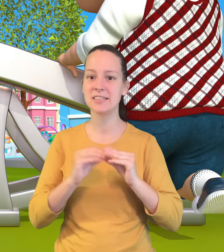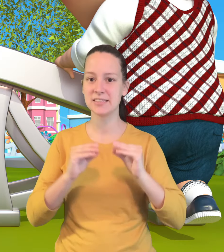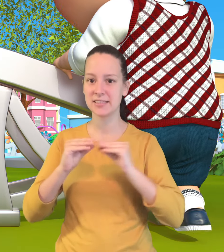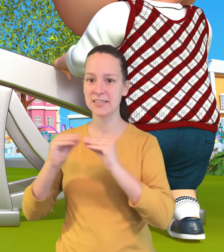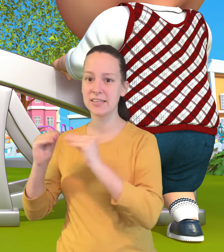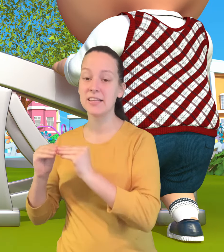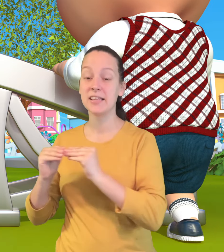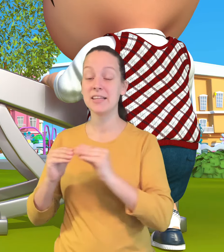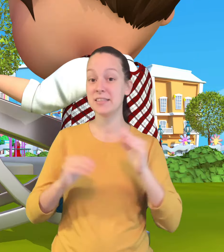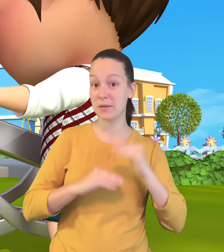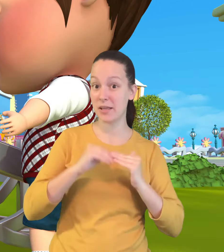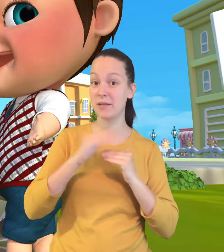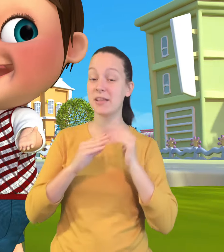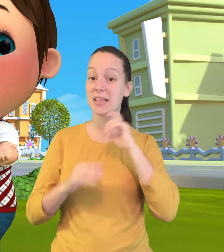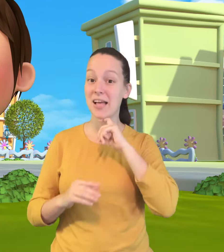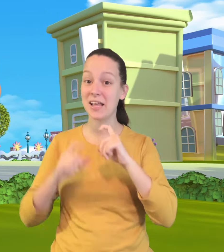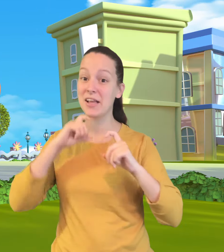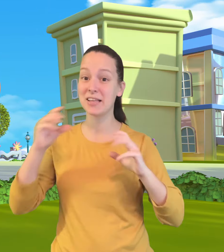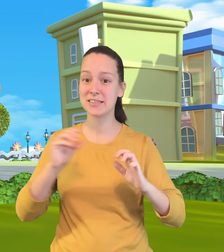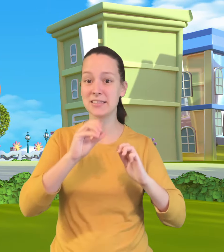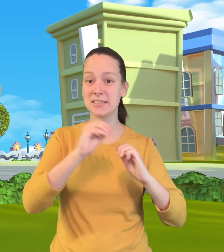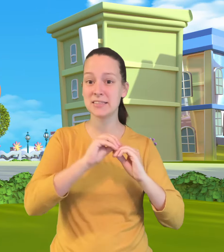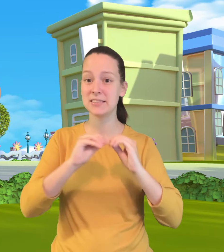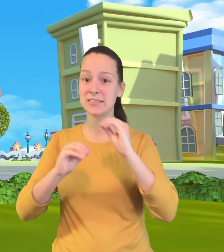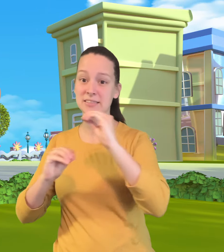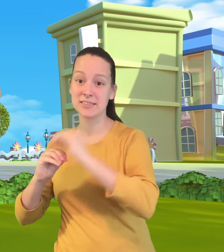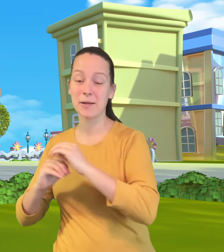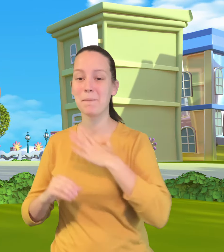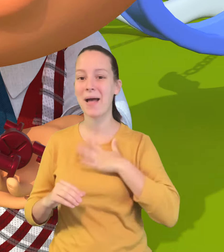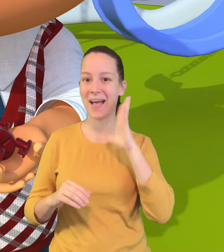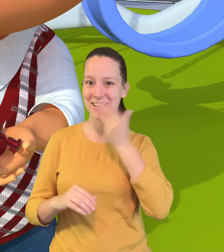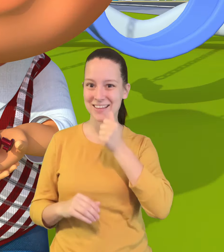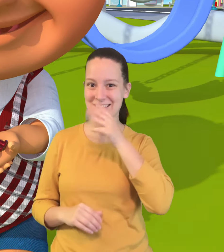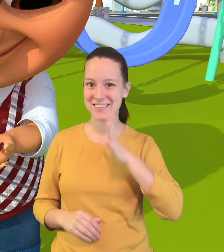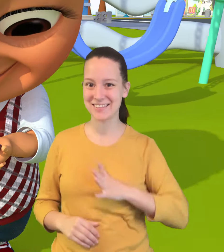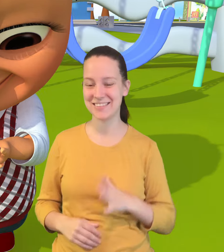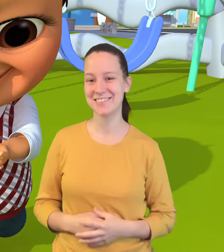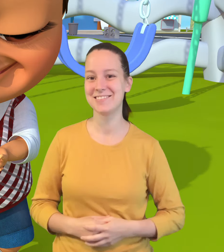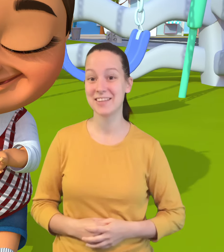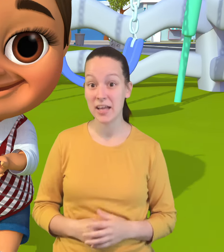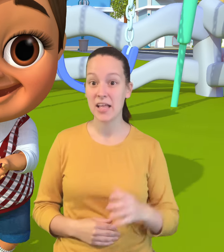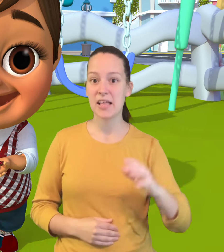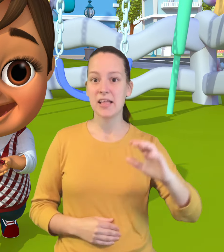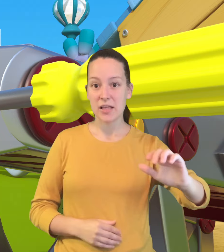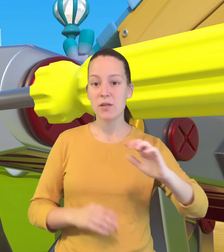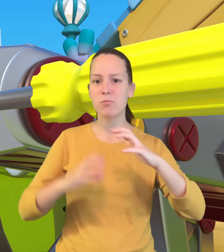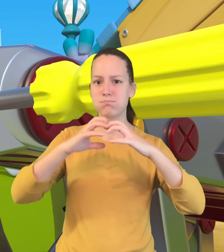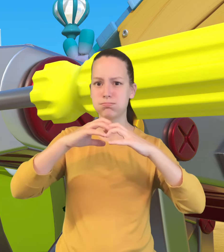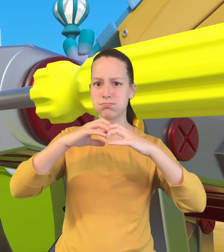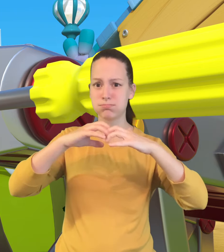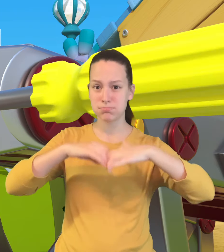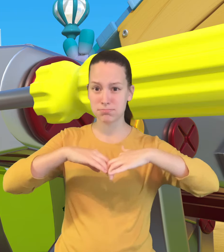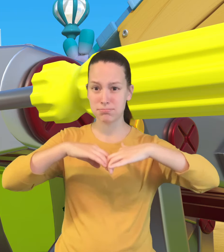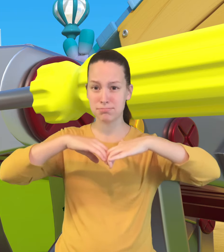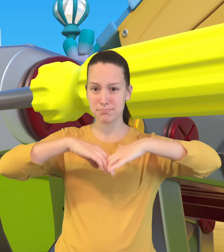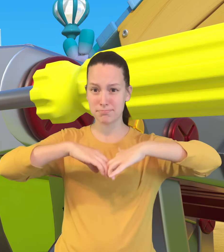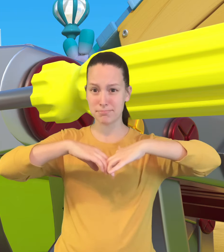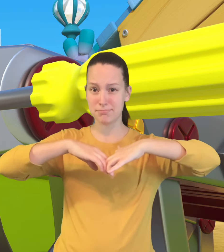かけろ鉄の棒でかけろさあどうしましょう鉄の棒は